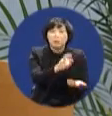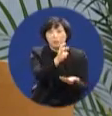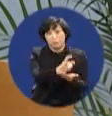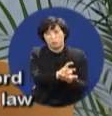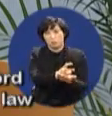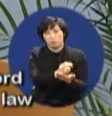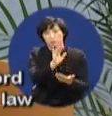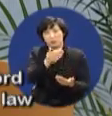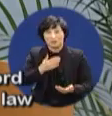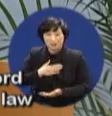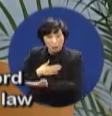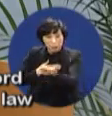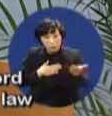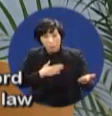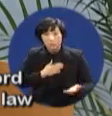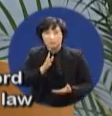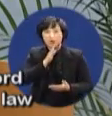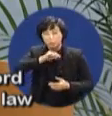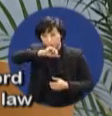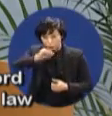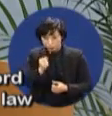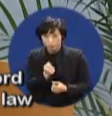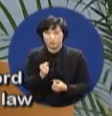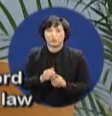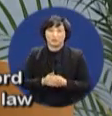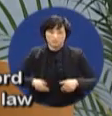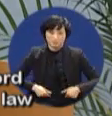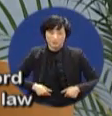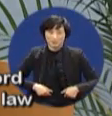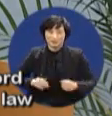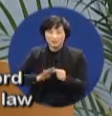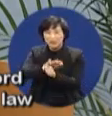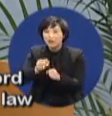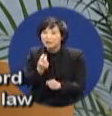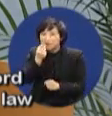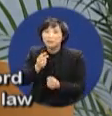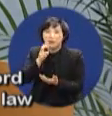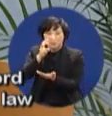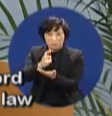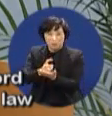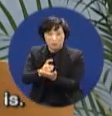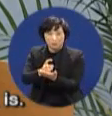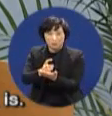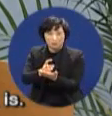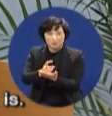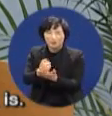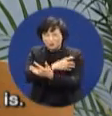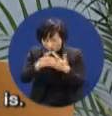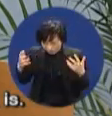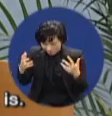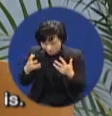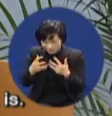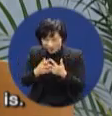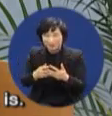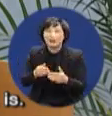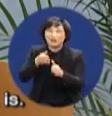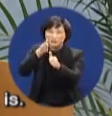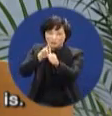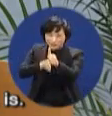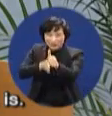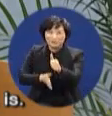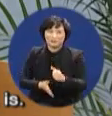말이에요. 나와 여러분들은 참으로 순종해서 사랑과 생명의 법이 충만하기를